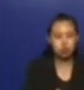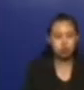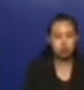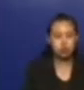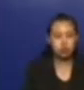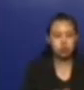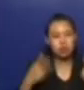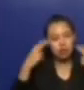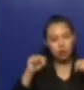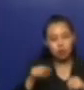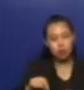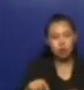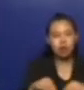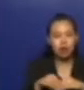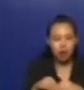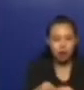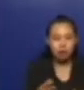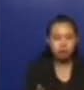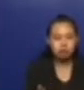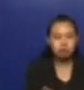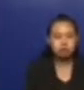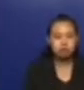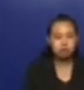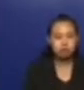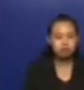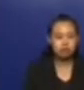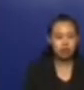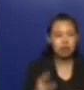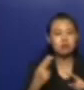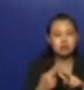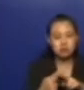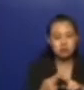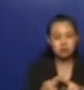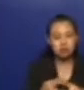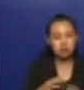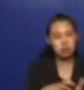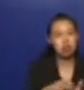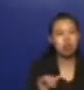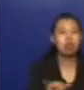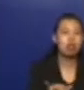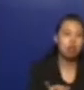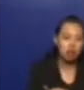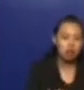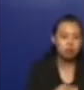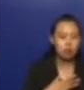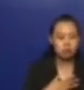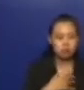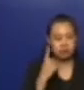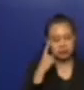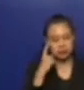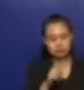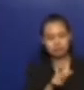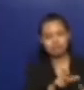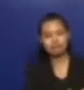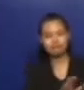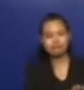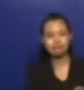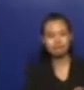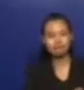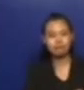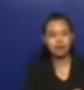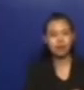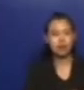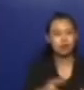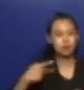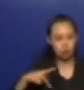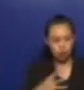ยดีไม่ดีผมบอกชื่อวันนี้ท่านอาจจะโชคร้ายแต่ผมบอกแล้วว่าผมกับท่านนั้นไม่มีผลประโย